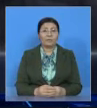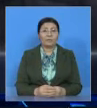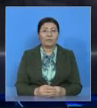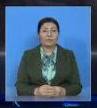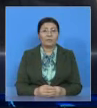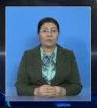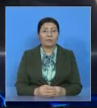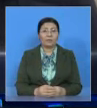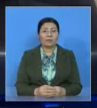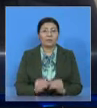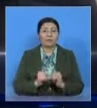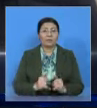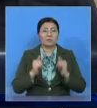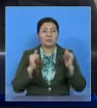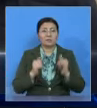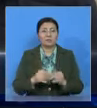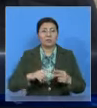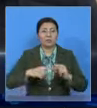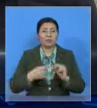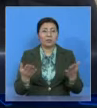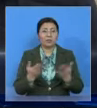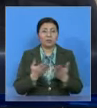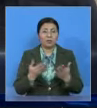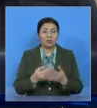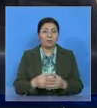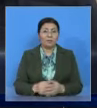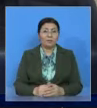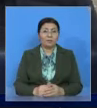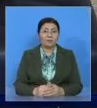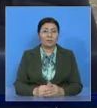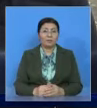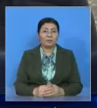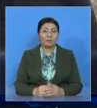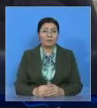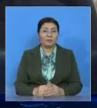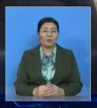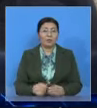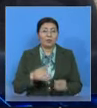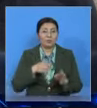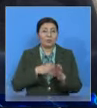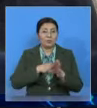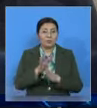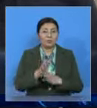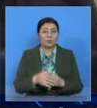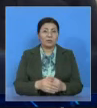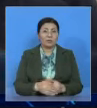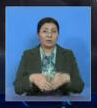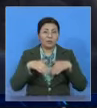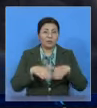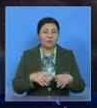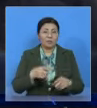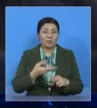развивается, и те налоги, которые они платят, пополняют бюджет, а бюджет уже в состоянии решать вот такие социальные